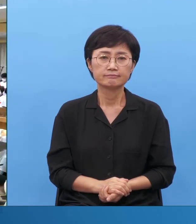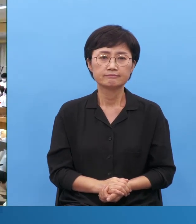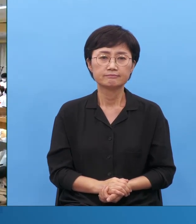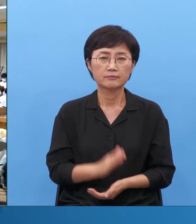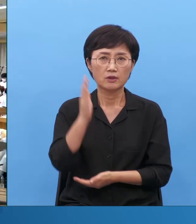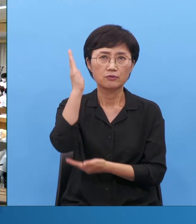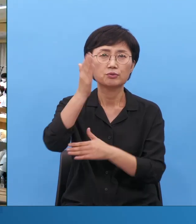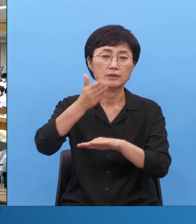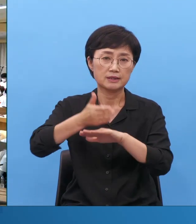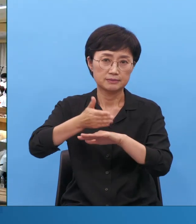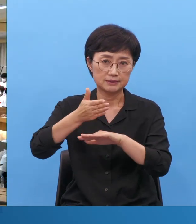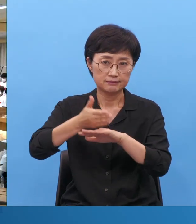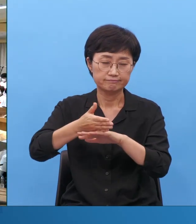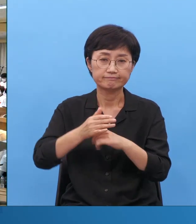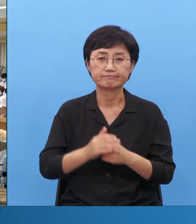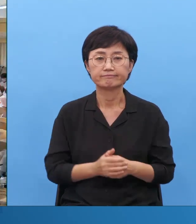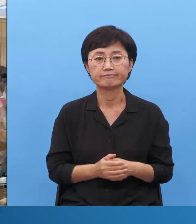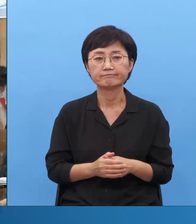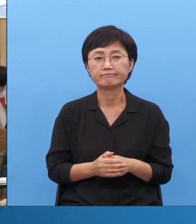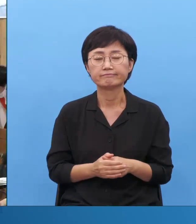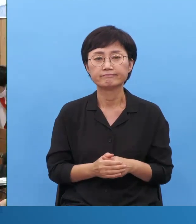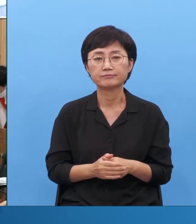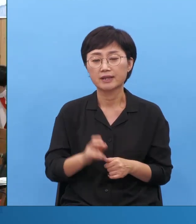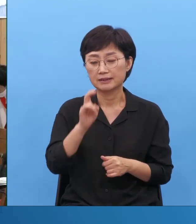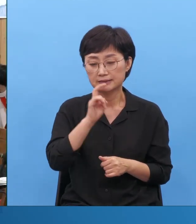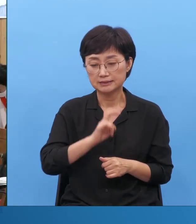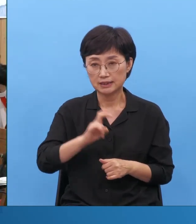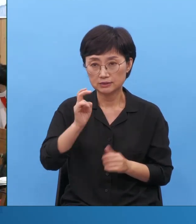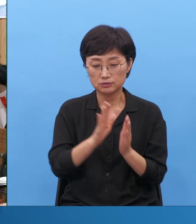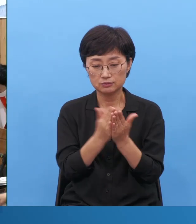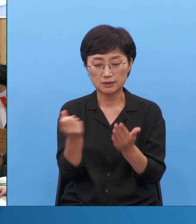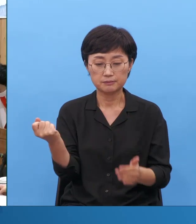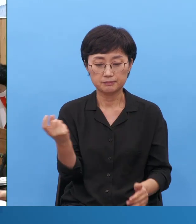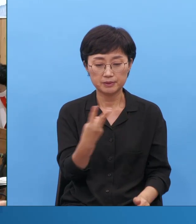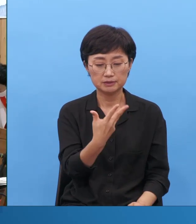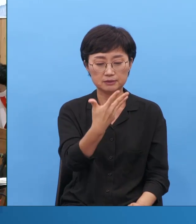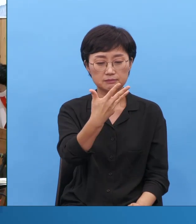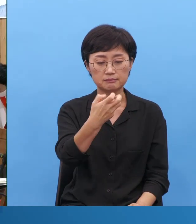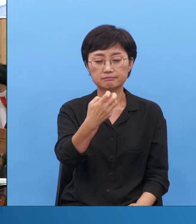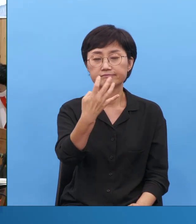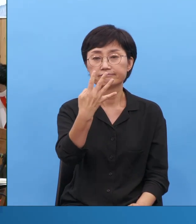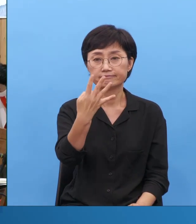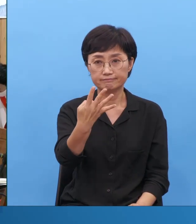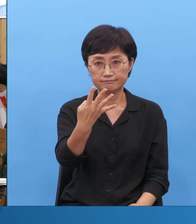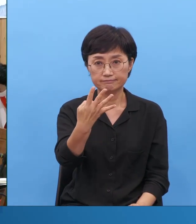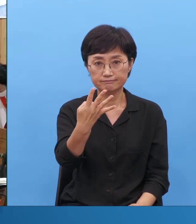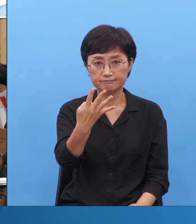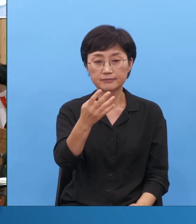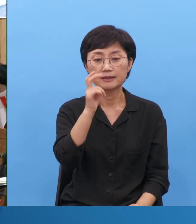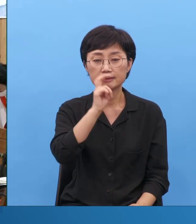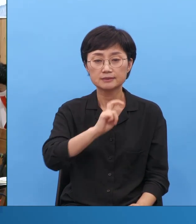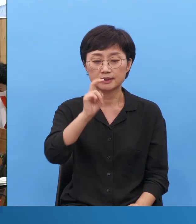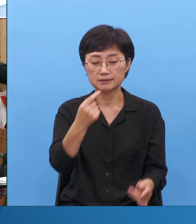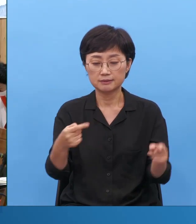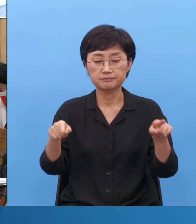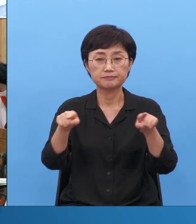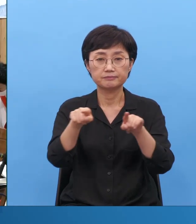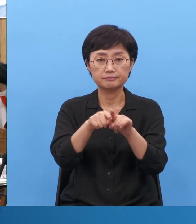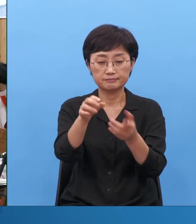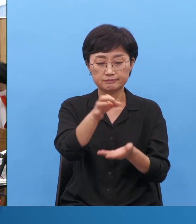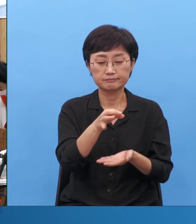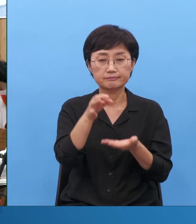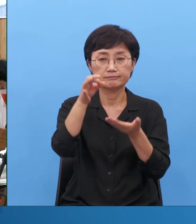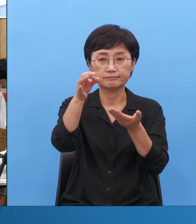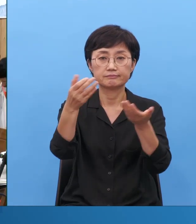말씀 감사합니다. Thank you for the word. 우리 찬송가 84장 찬양하시면서 준비하신 예물을 드리도록 하겠습니다. We'll sing